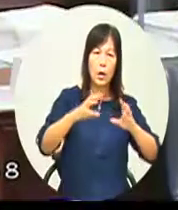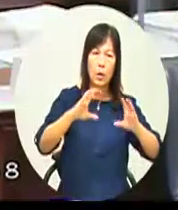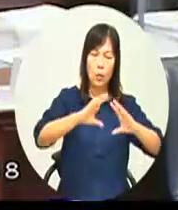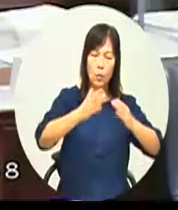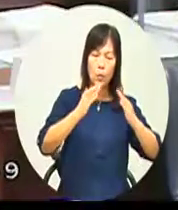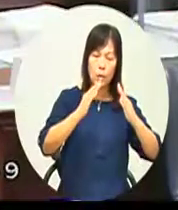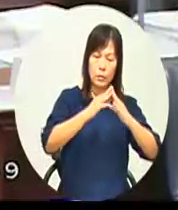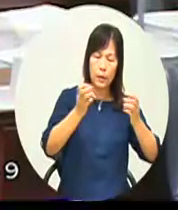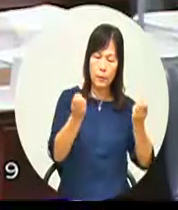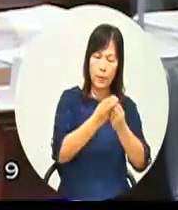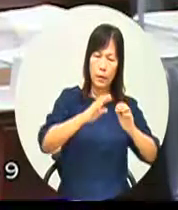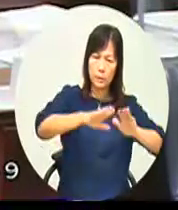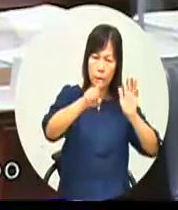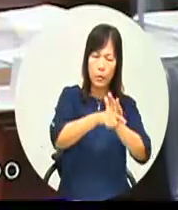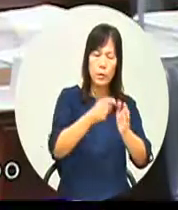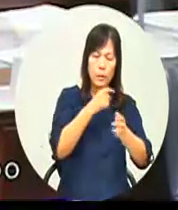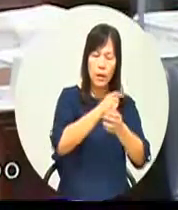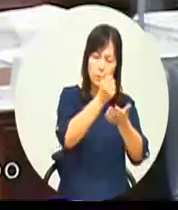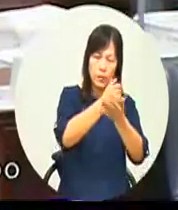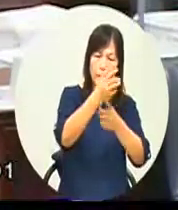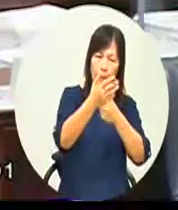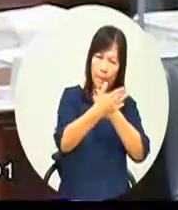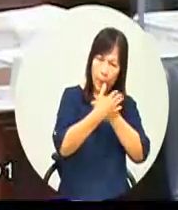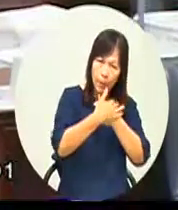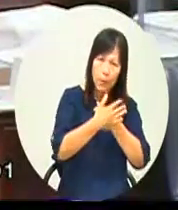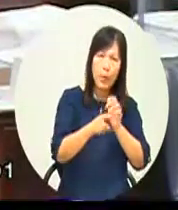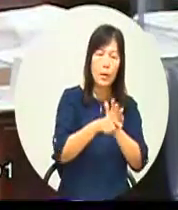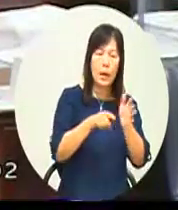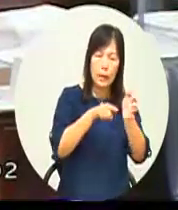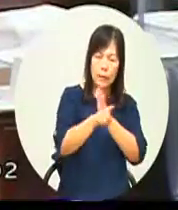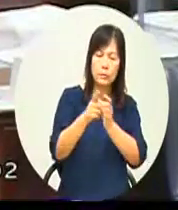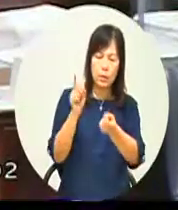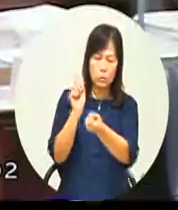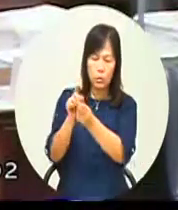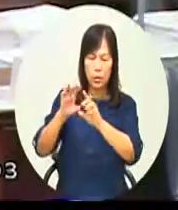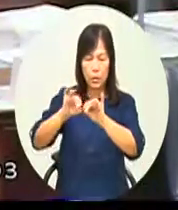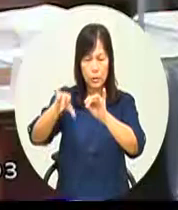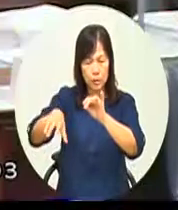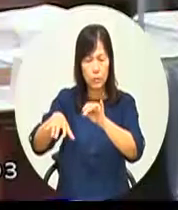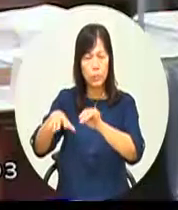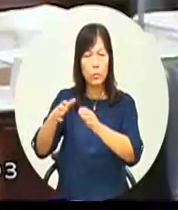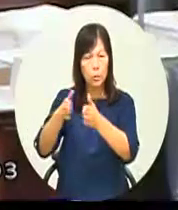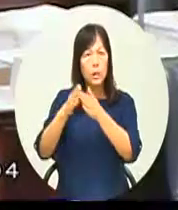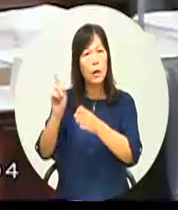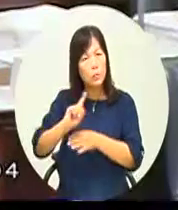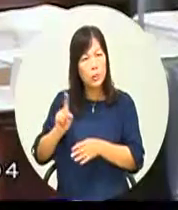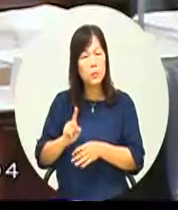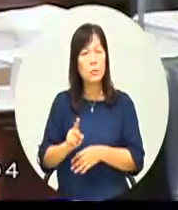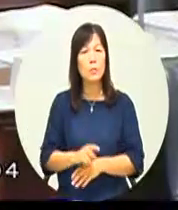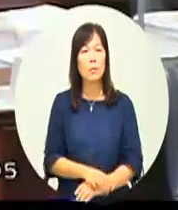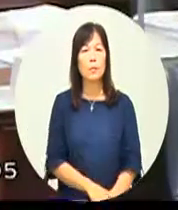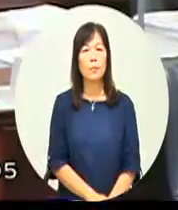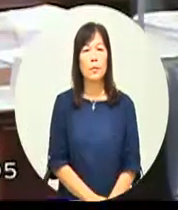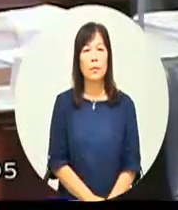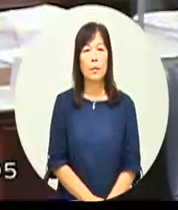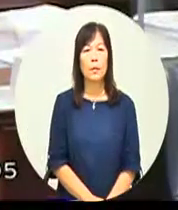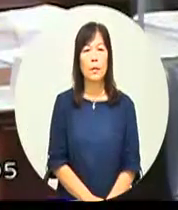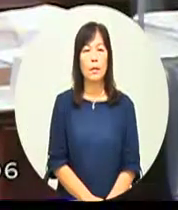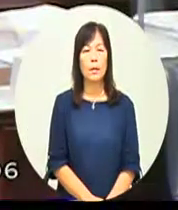样子 的请求齁，让他们更直接的知道我们地方上 的需要啦齁。